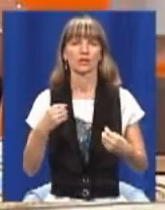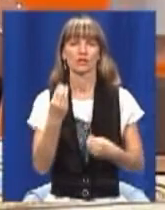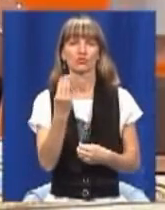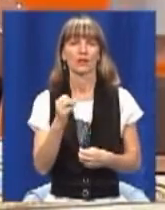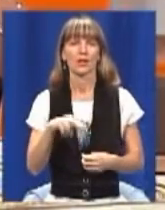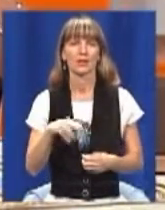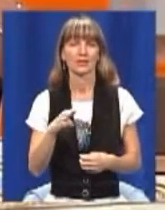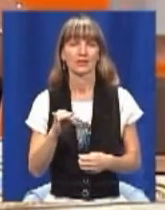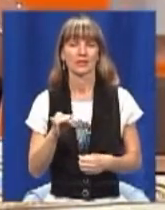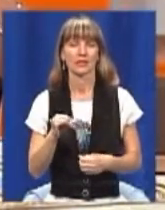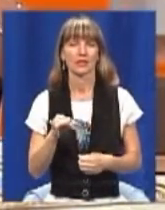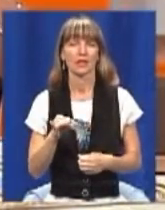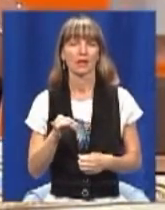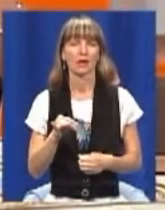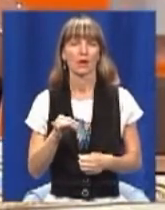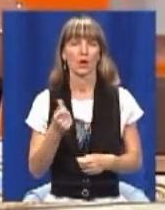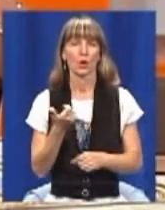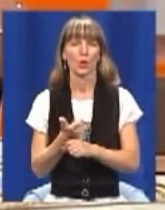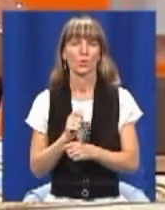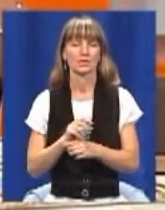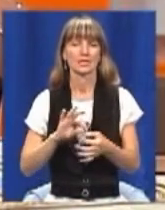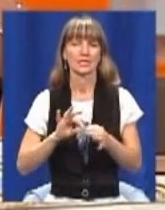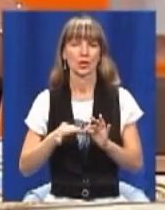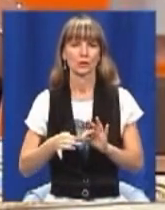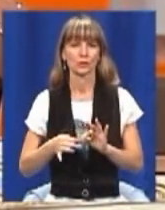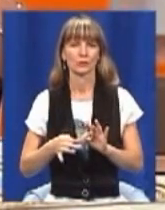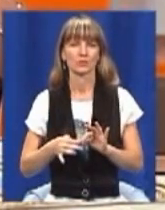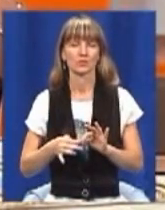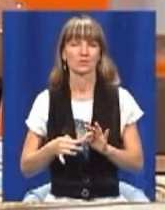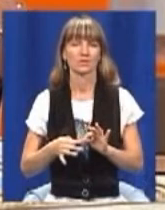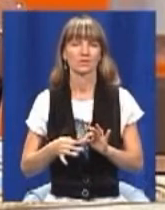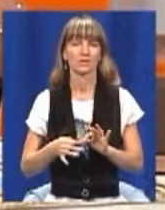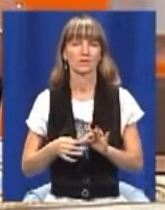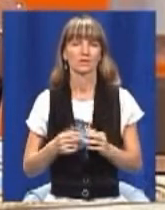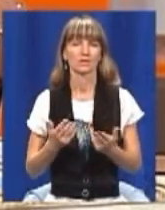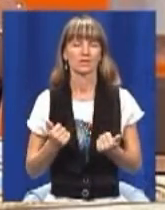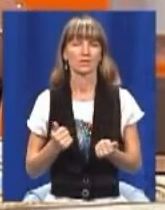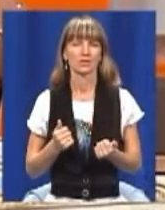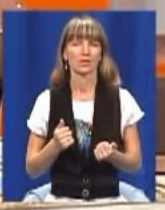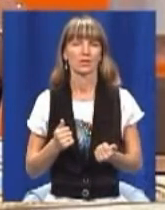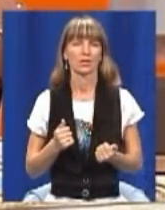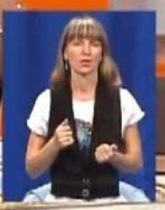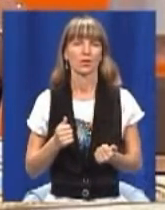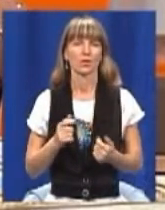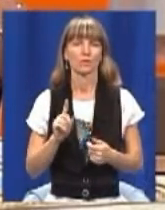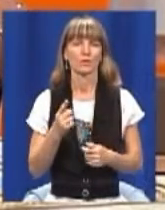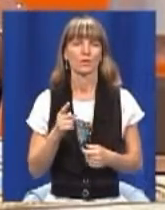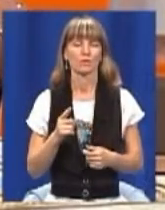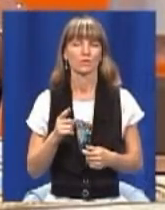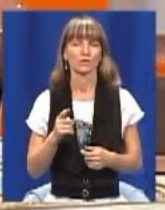шелті робота дуже хлопітна, да, складна. Бо вона їх дуже